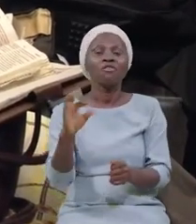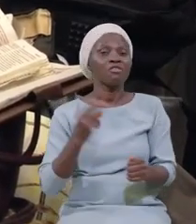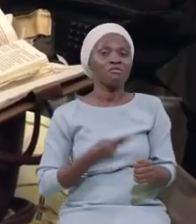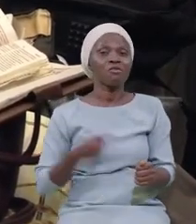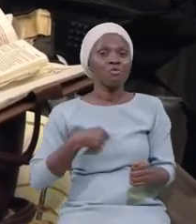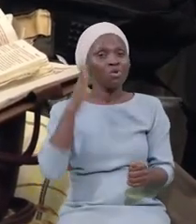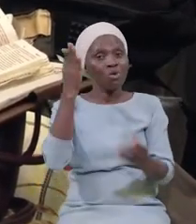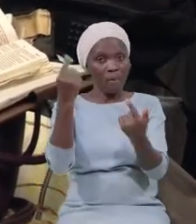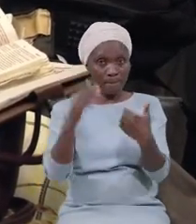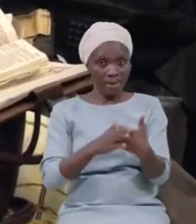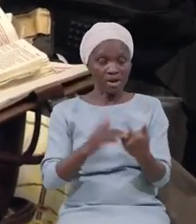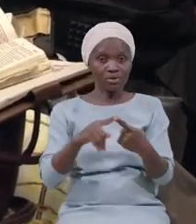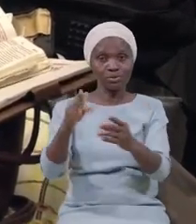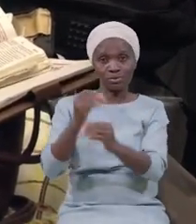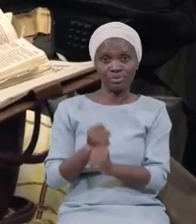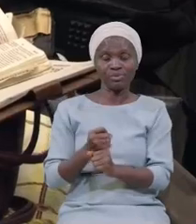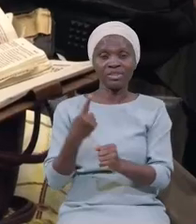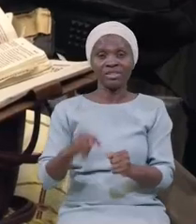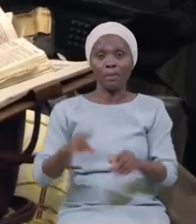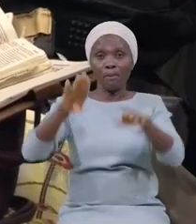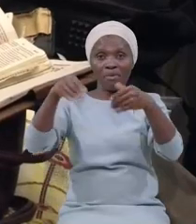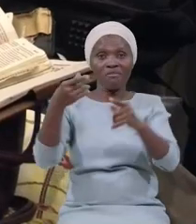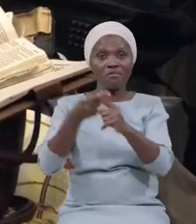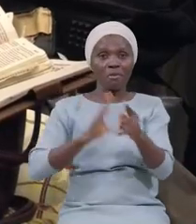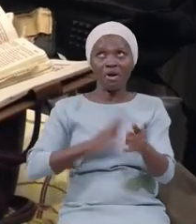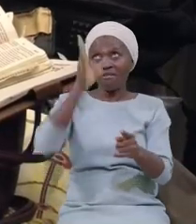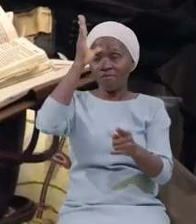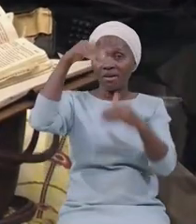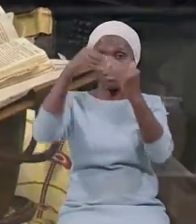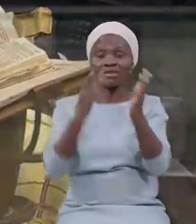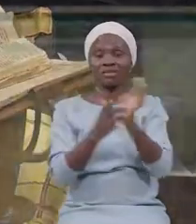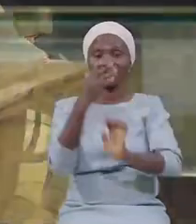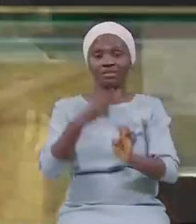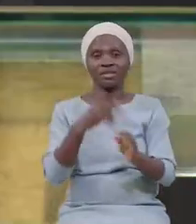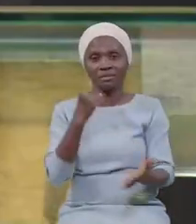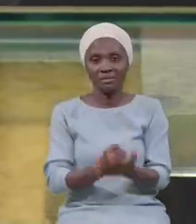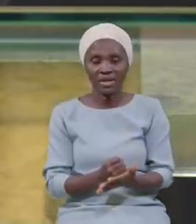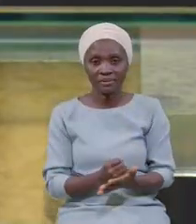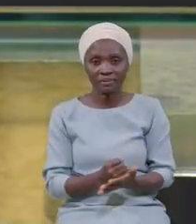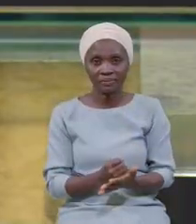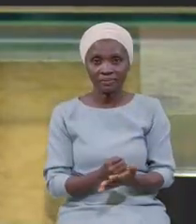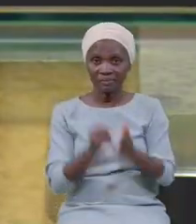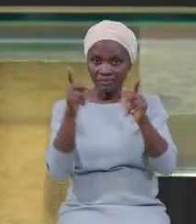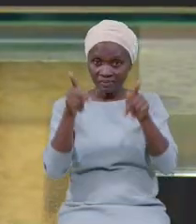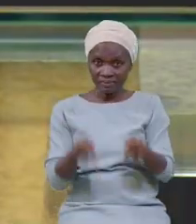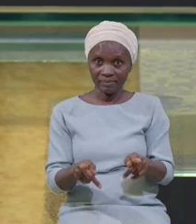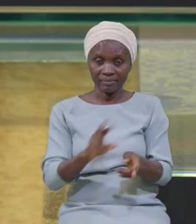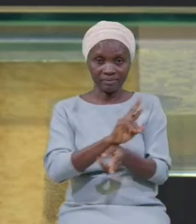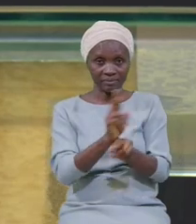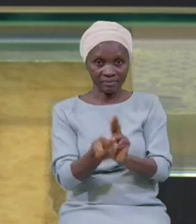notre père au nom de Jésus. La repentance personnelle, la repentance des